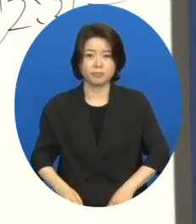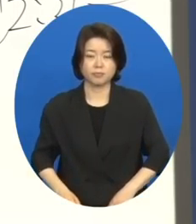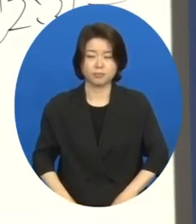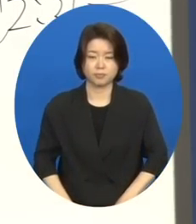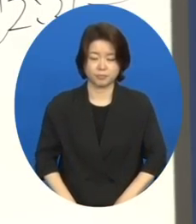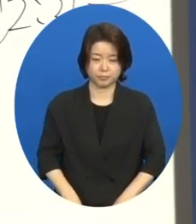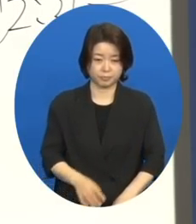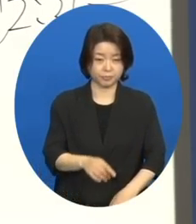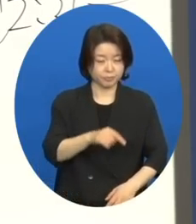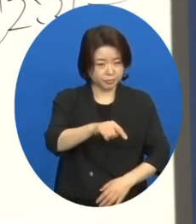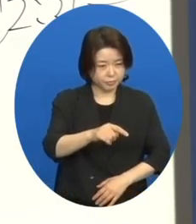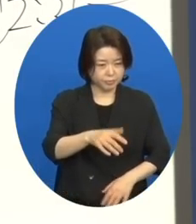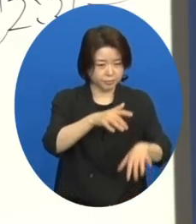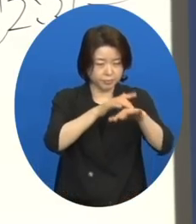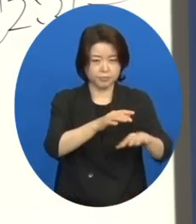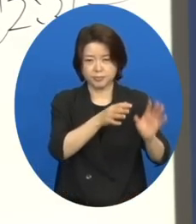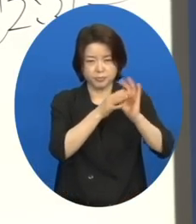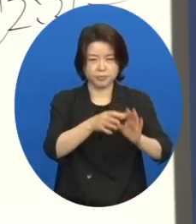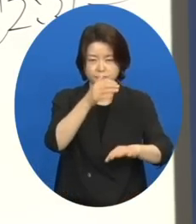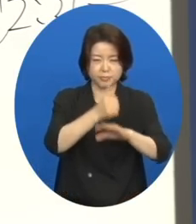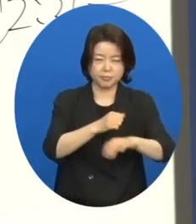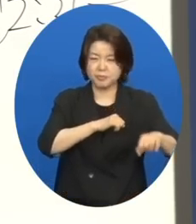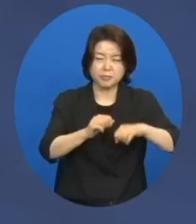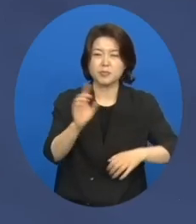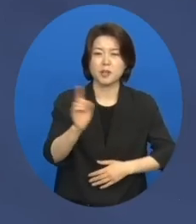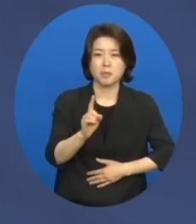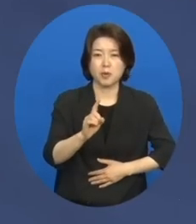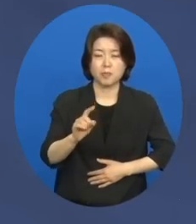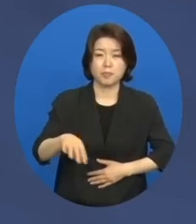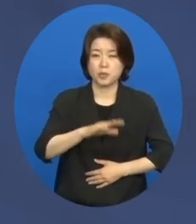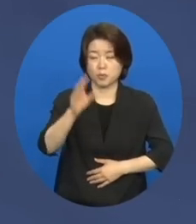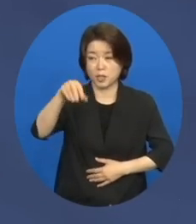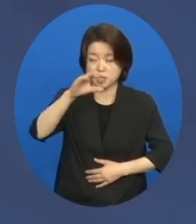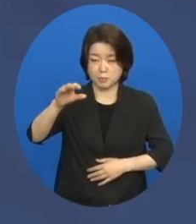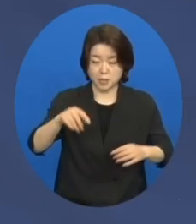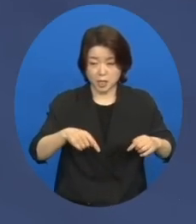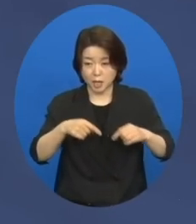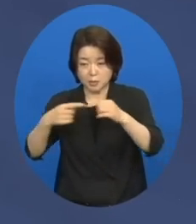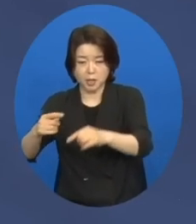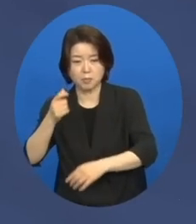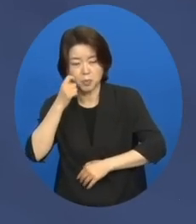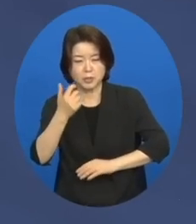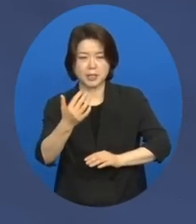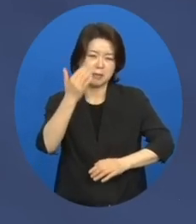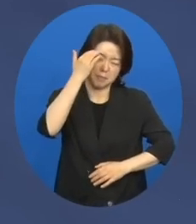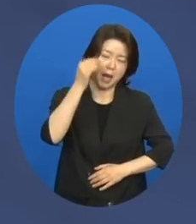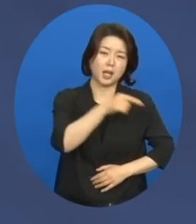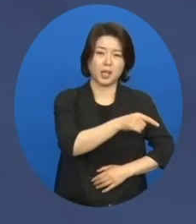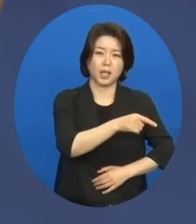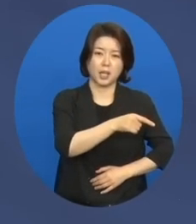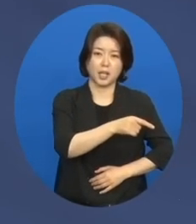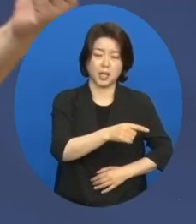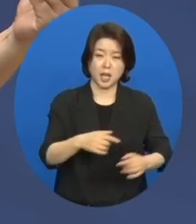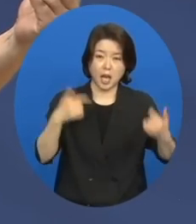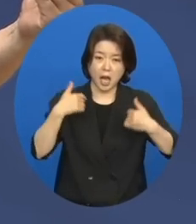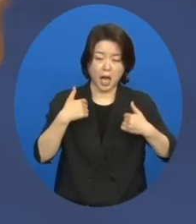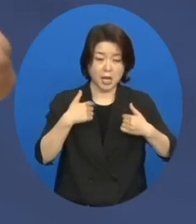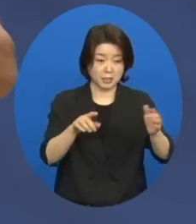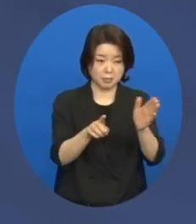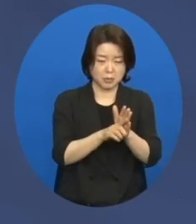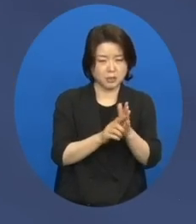사단이 계속 끝까지 하는 짓이 뭔지 압니까? 우리를 십자가 앞으로 못 나가게 하는 겁니다. 그러니까 항상 믿음이 피상적인